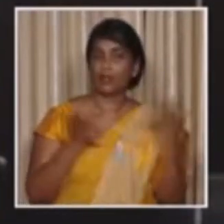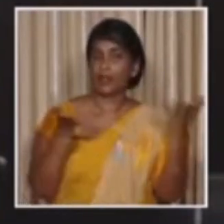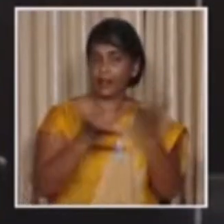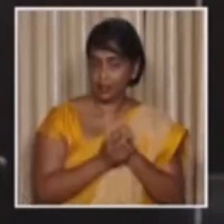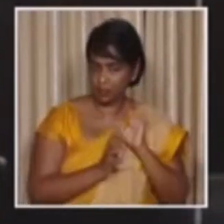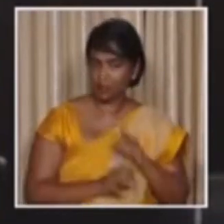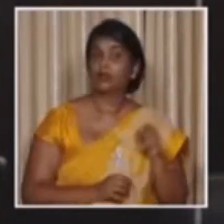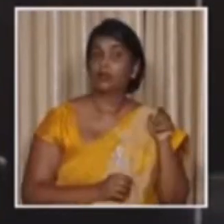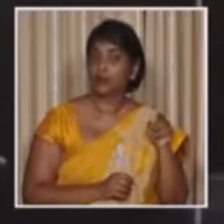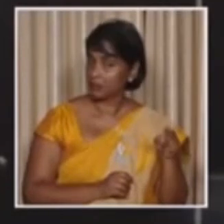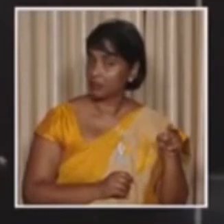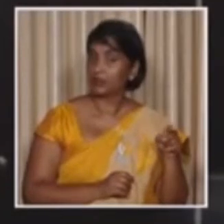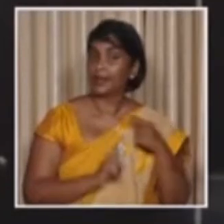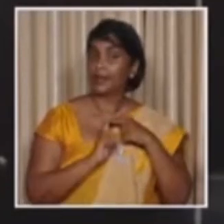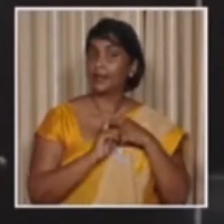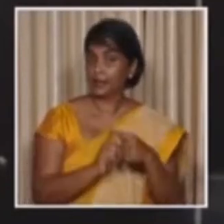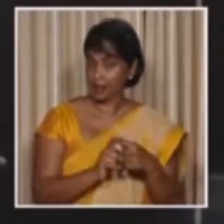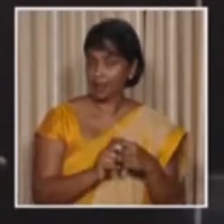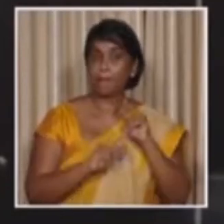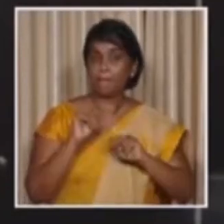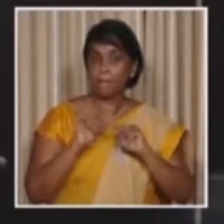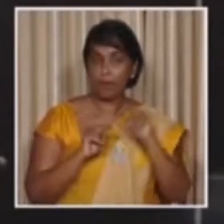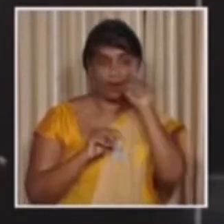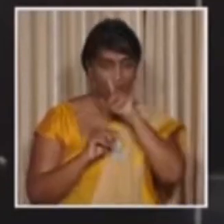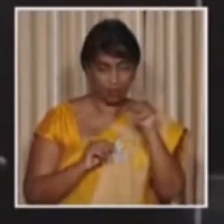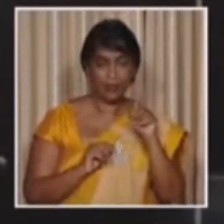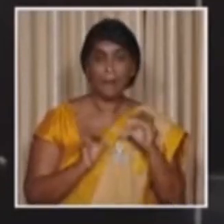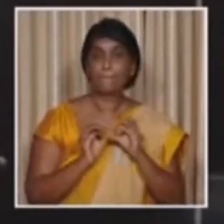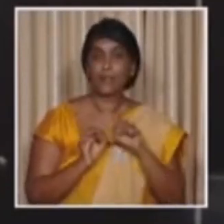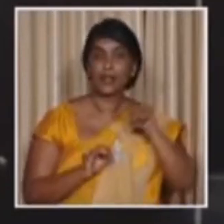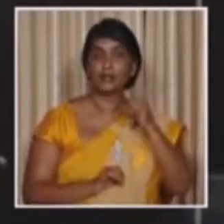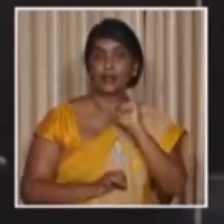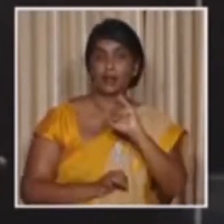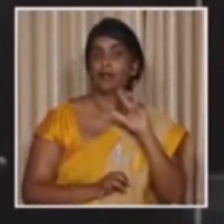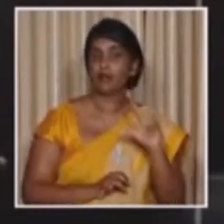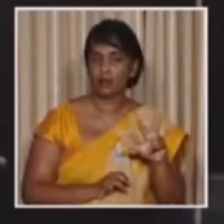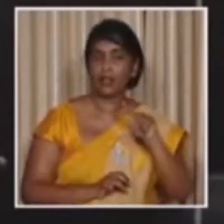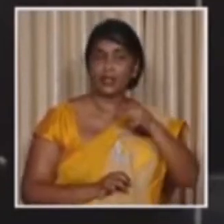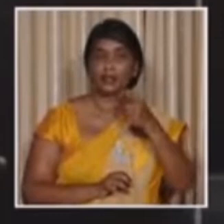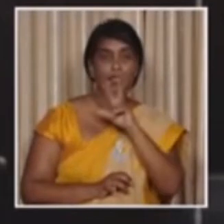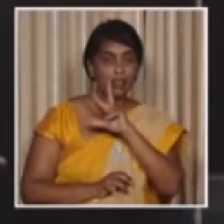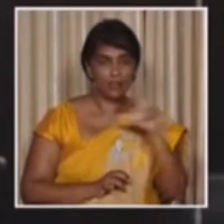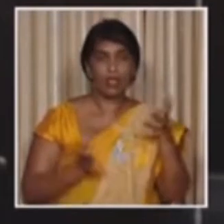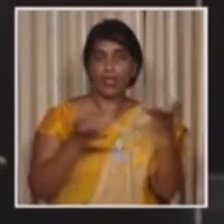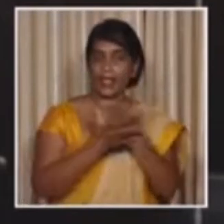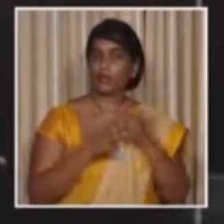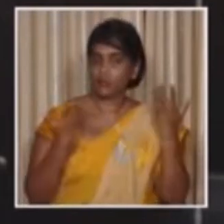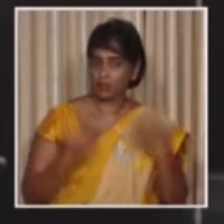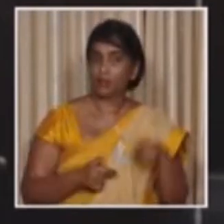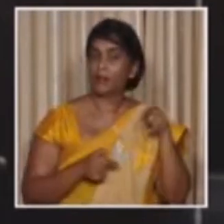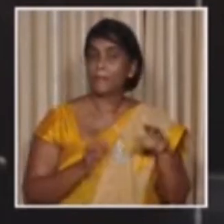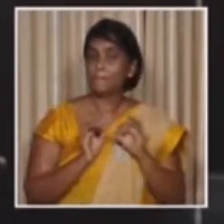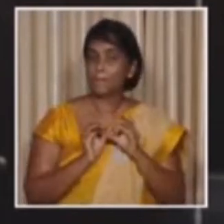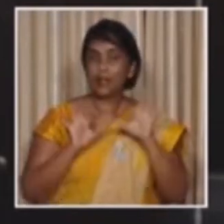තියෙනවා එයාලගේ ඉලක්කය පෙබ්‍රවාරි මාසේ බිලියන 168ක් ඒකෙන් 118ක් එකතු කරලා ඉවරයි. ඒතොර